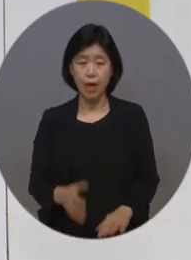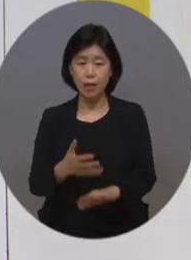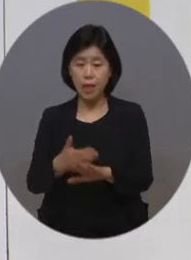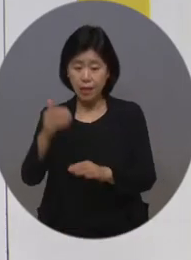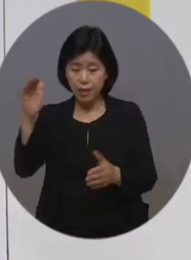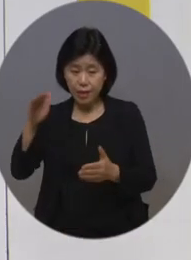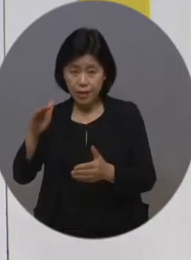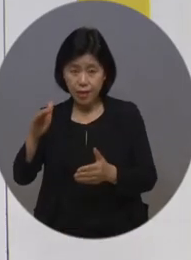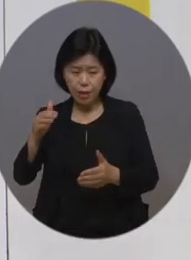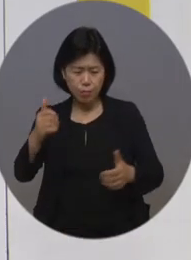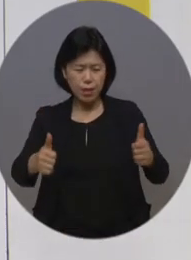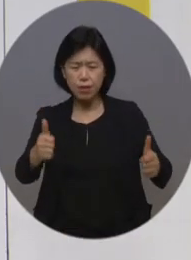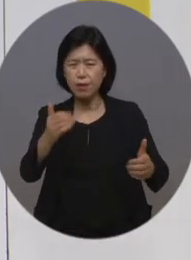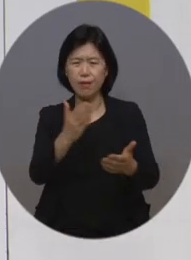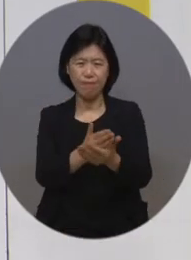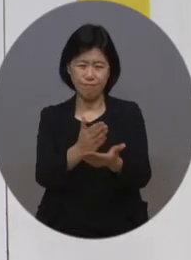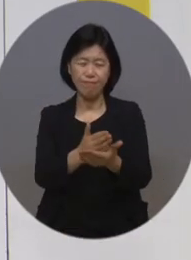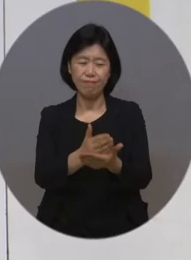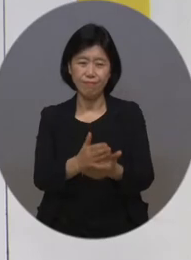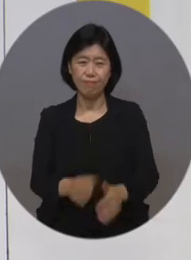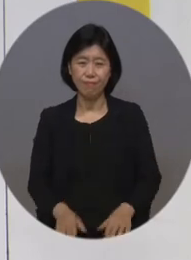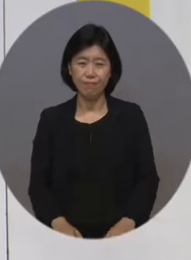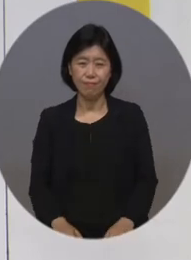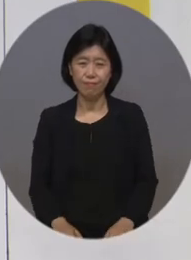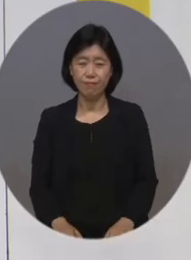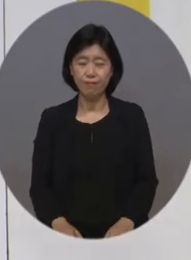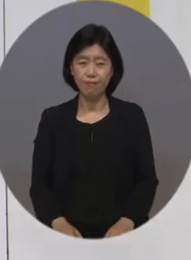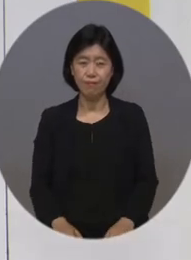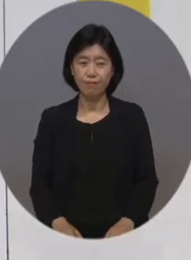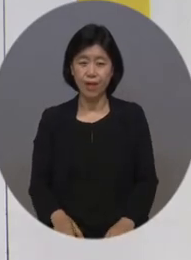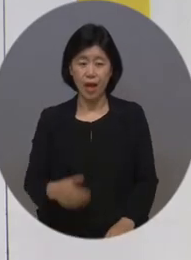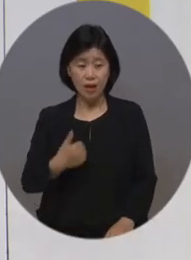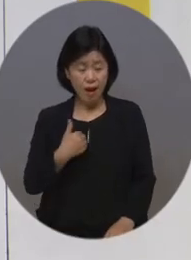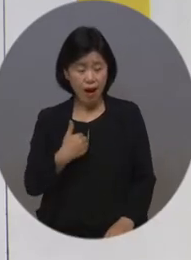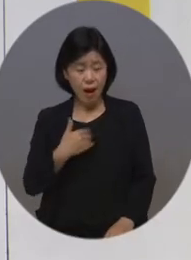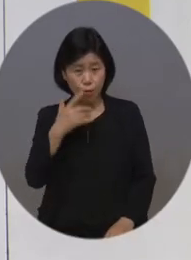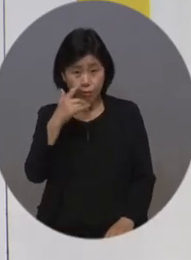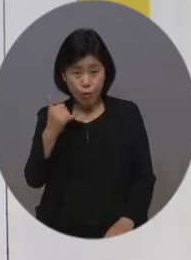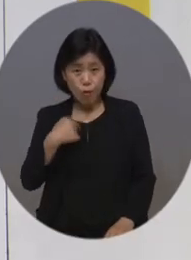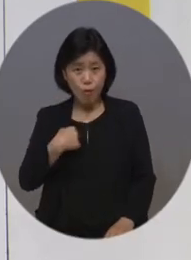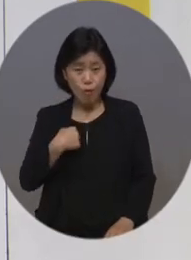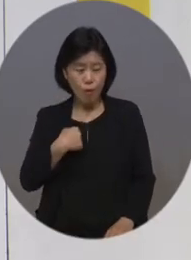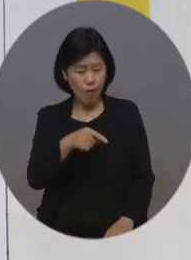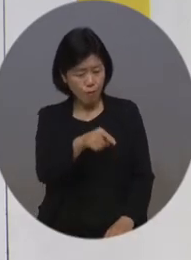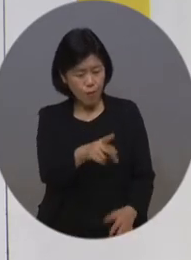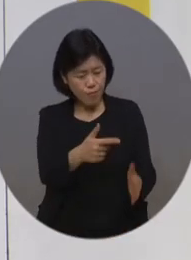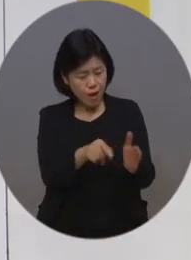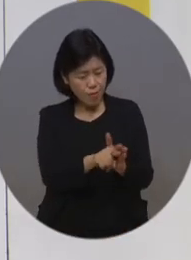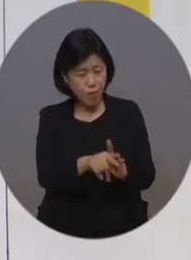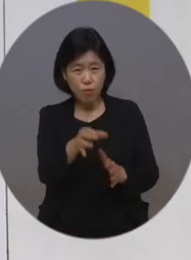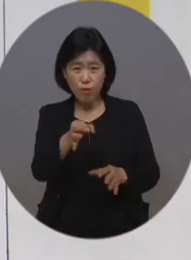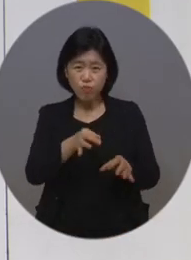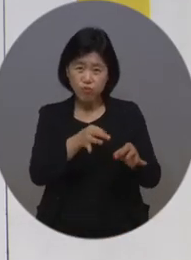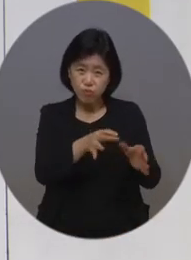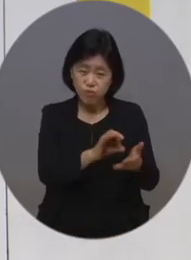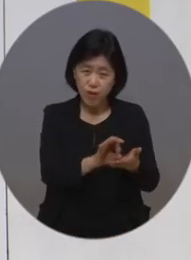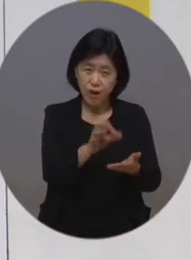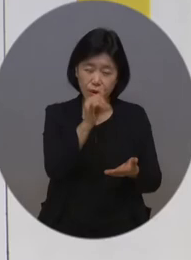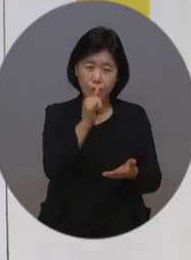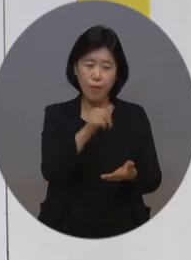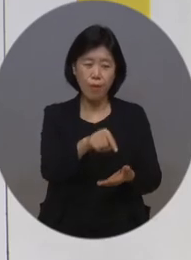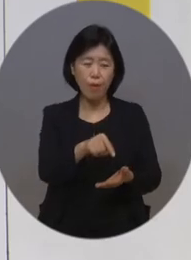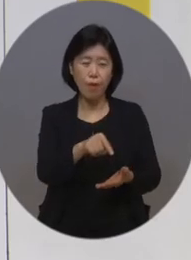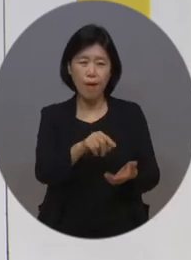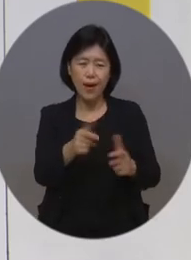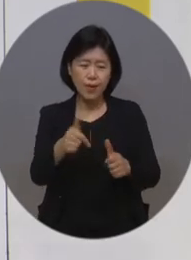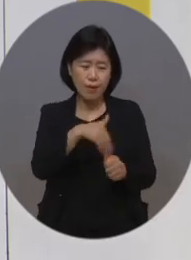밖에 못하냐 라든지 급하 줘 부모가 너를 위해서 얼마나 희생하고 얼마나 투자해 너는 도대체 명의 협박이 못하냐 라는